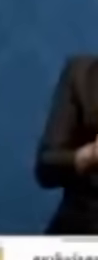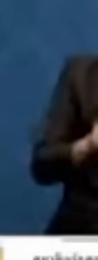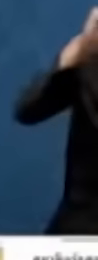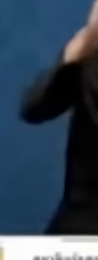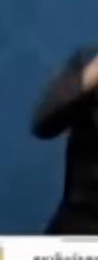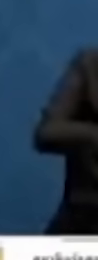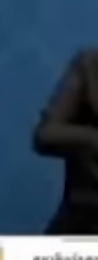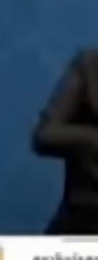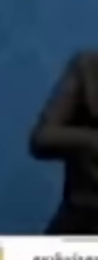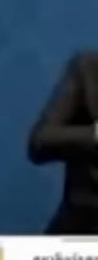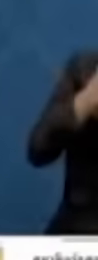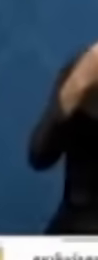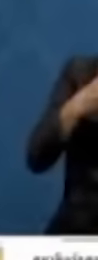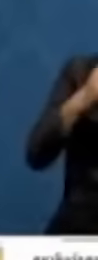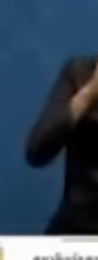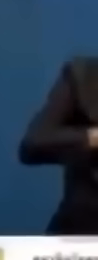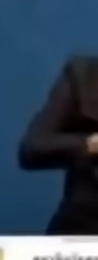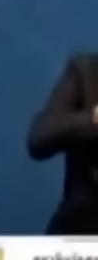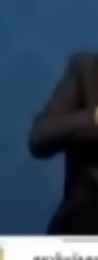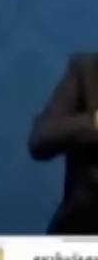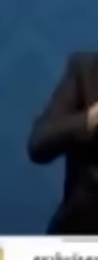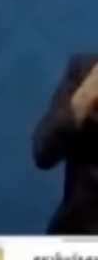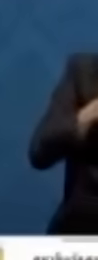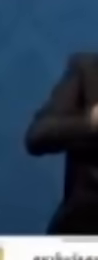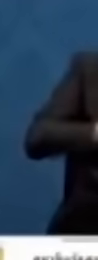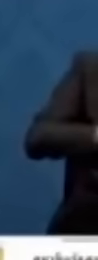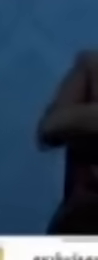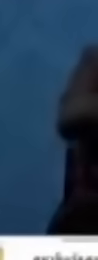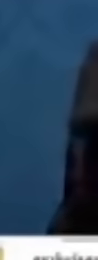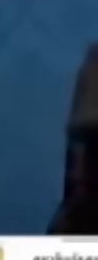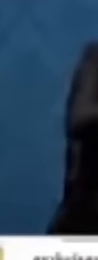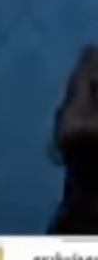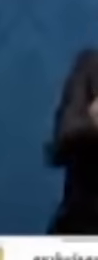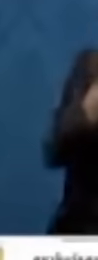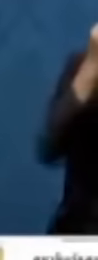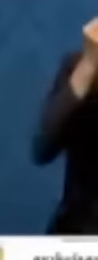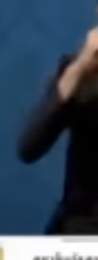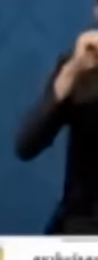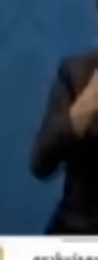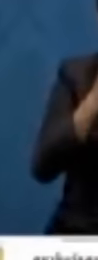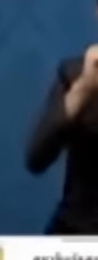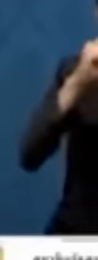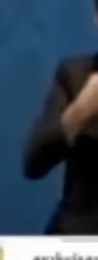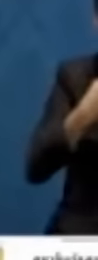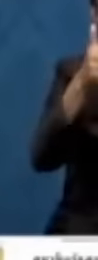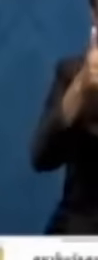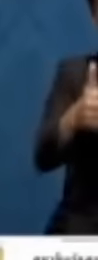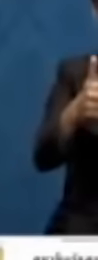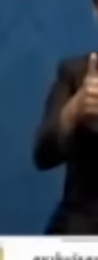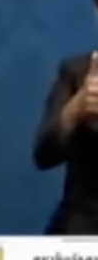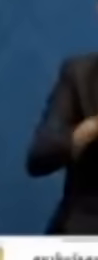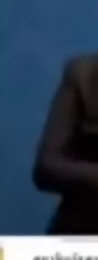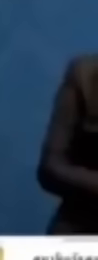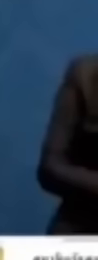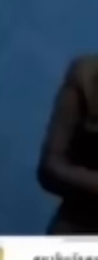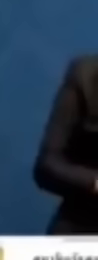องการเสนอชื่อแคนดิเดตซ้ำได้โดยไม่สนใจว่าแคนดิเดตคนนั้นจะเคยหรือไม่เคยได้รับความ